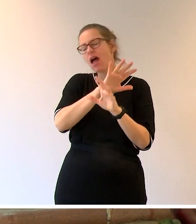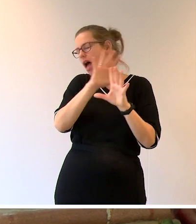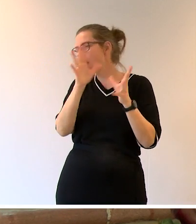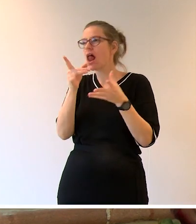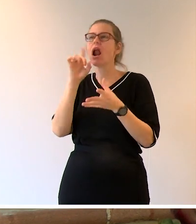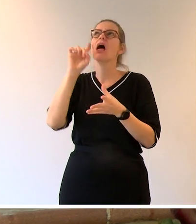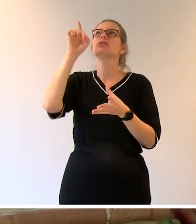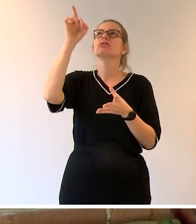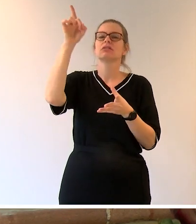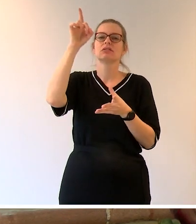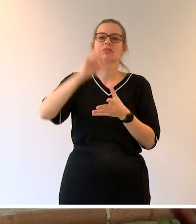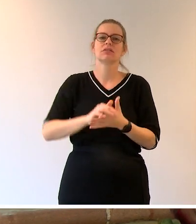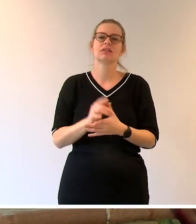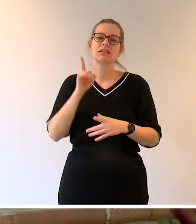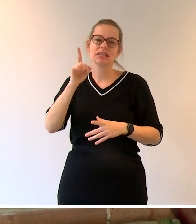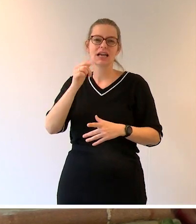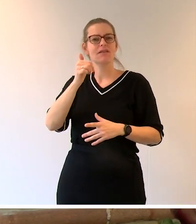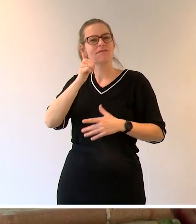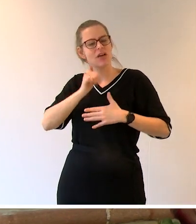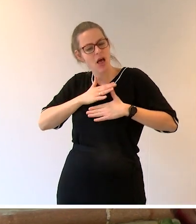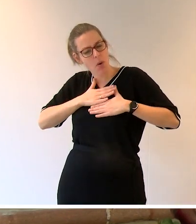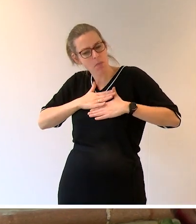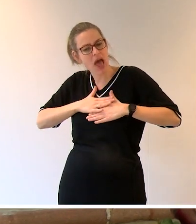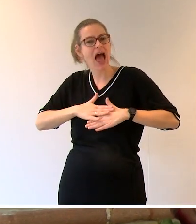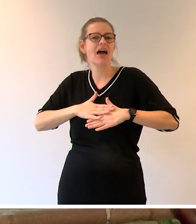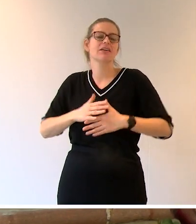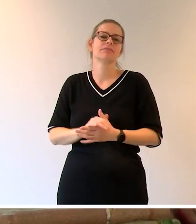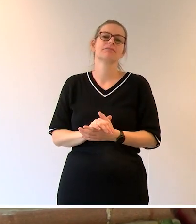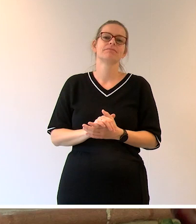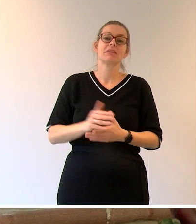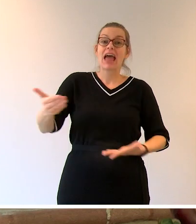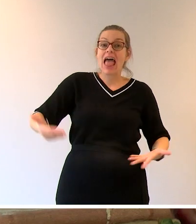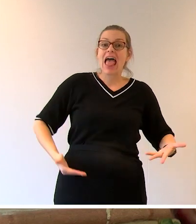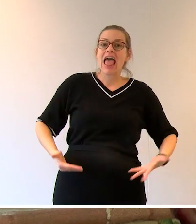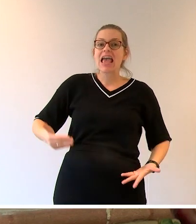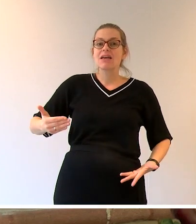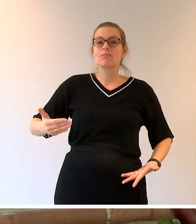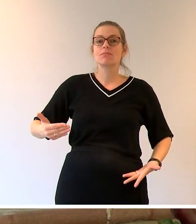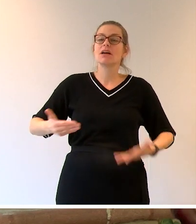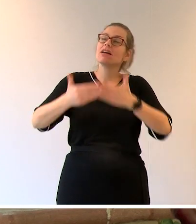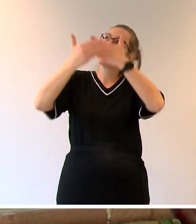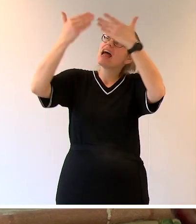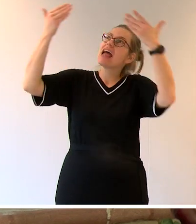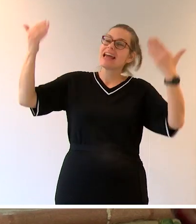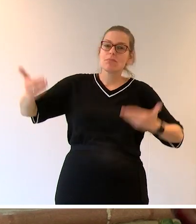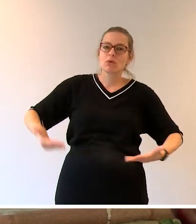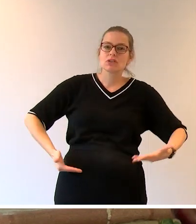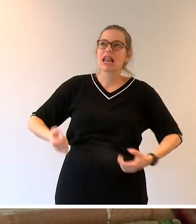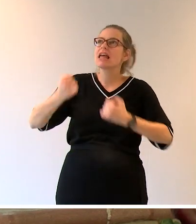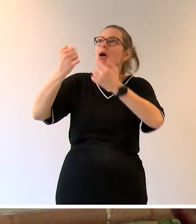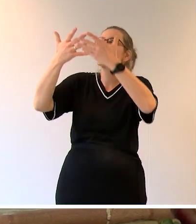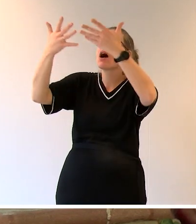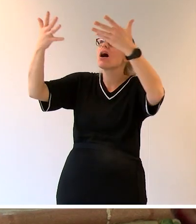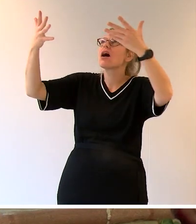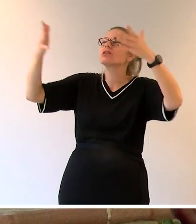zijn welbehagen. Het hemelse legermacht, die voortdurend in spanning staan. Wat